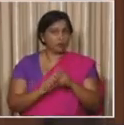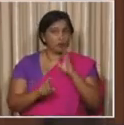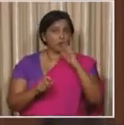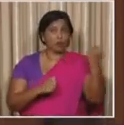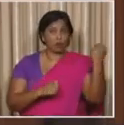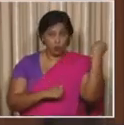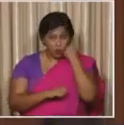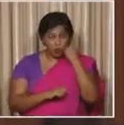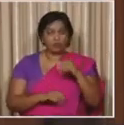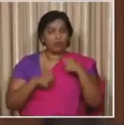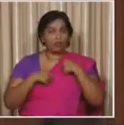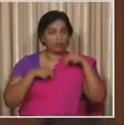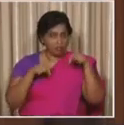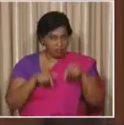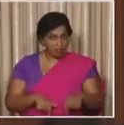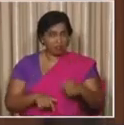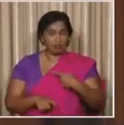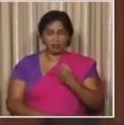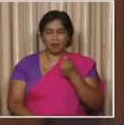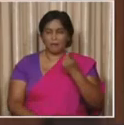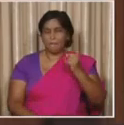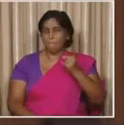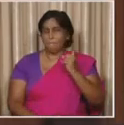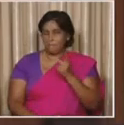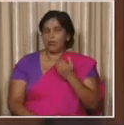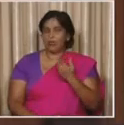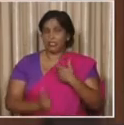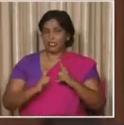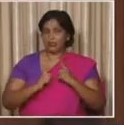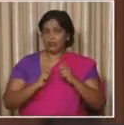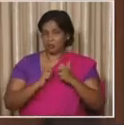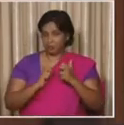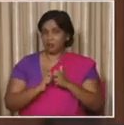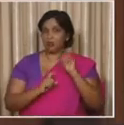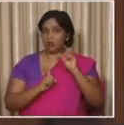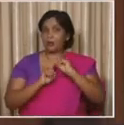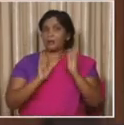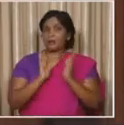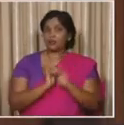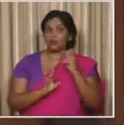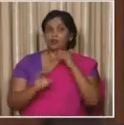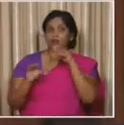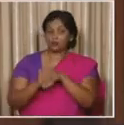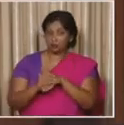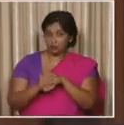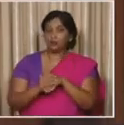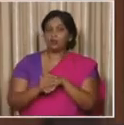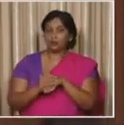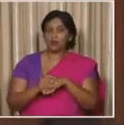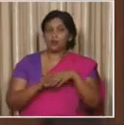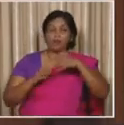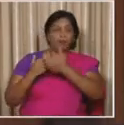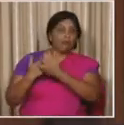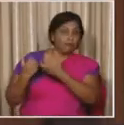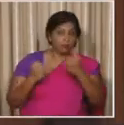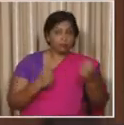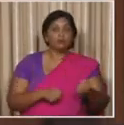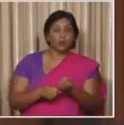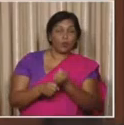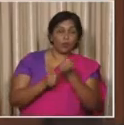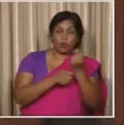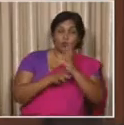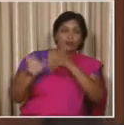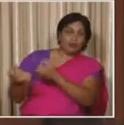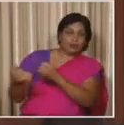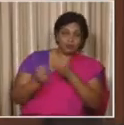දීලා තිබ්බනම් මට දැනටත් මගේ තර්ජනයක් තියෙනවා මගේ ජීවිත තර්ජනයක් තියෙනවා මොකද අගමැතිතුමාගේ කාර්යාලයේ මෙතුමව එළියට එක්කන් යනකොට පහර දෙන එකකින්